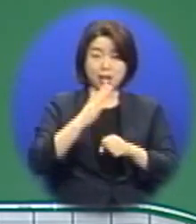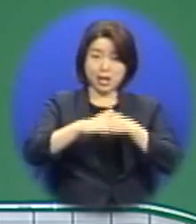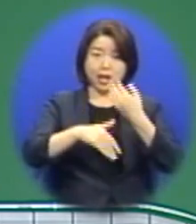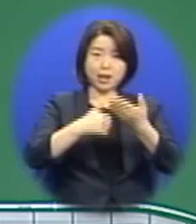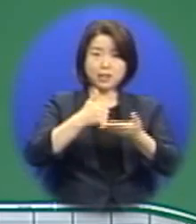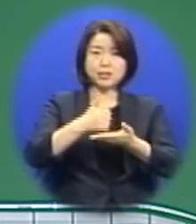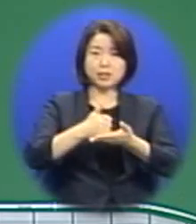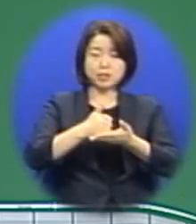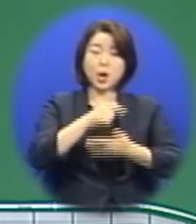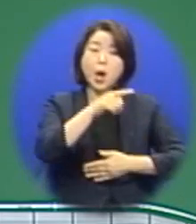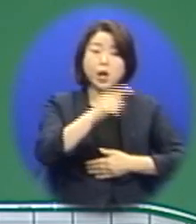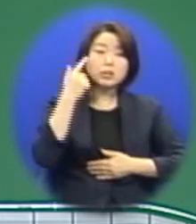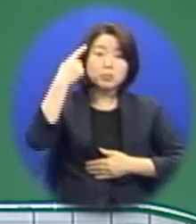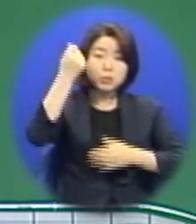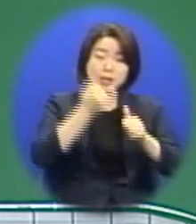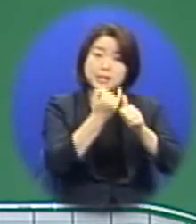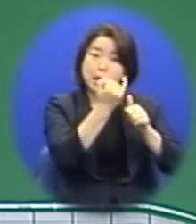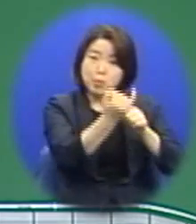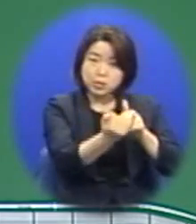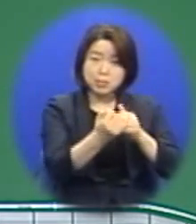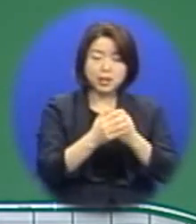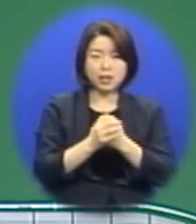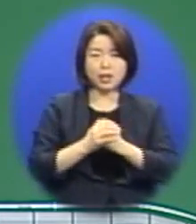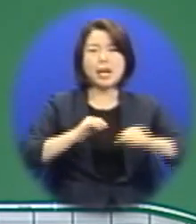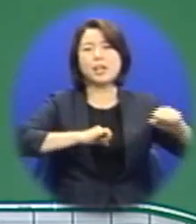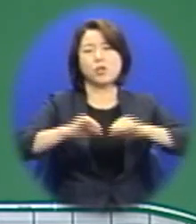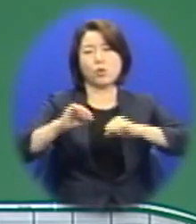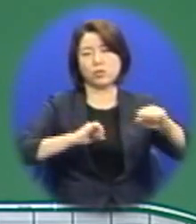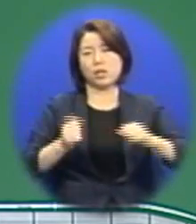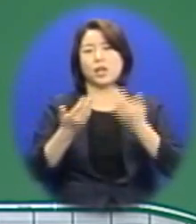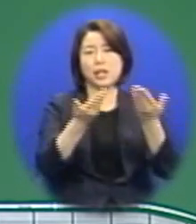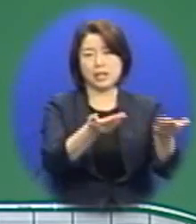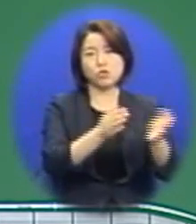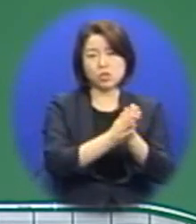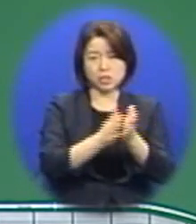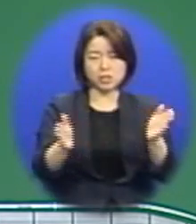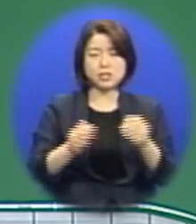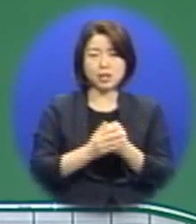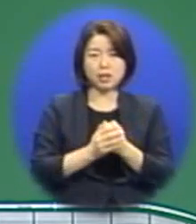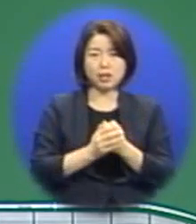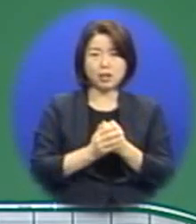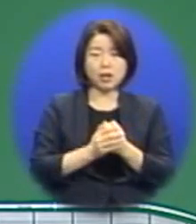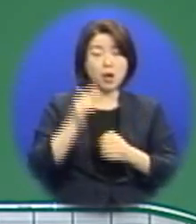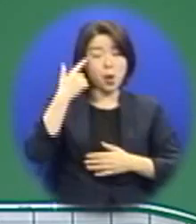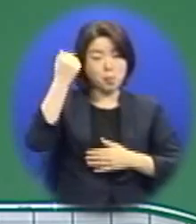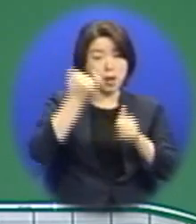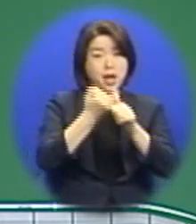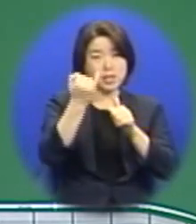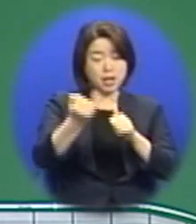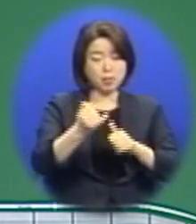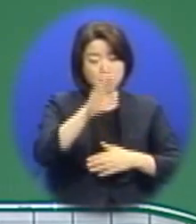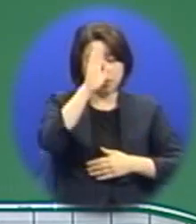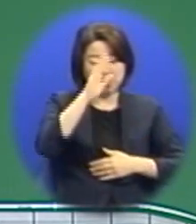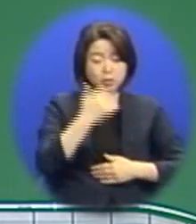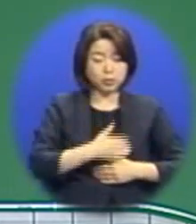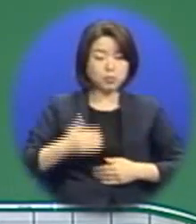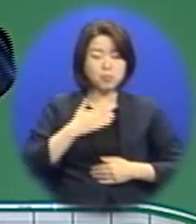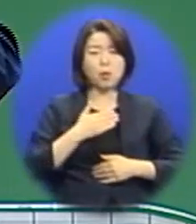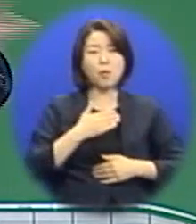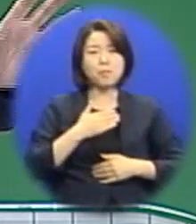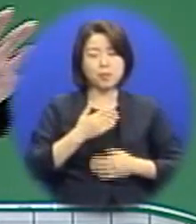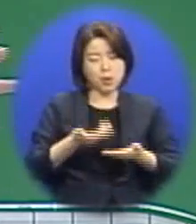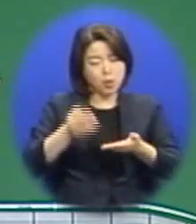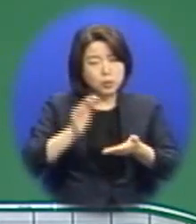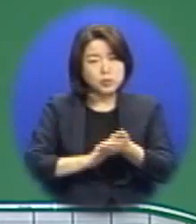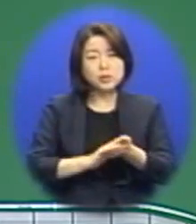하나님께서 그 사모님에게 역사하기 시작했어요. 그 사모님의 병든 몸을 만지기 시작하고 무엇보다도